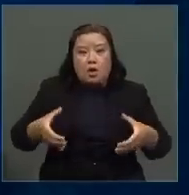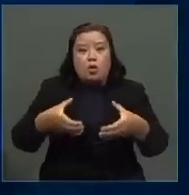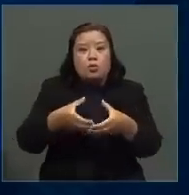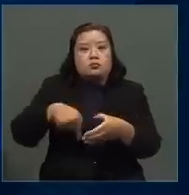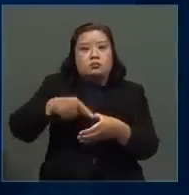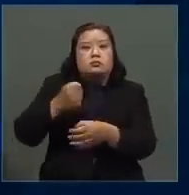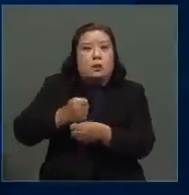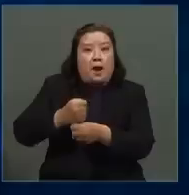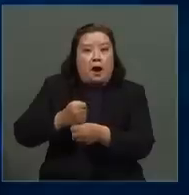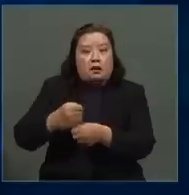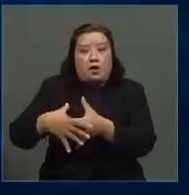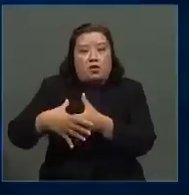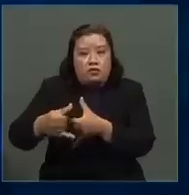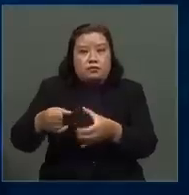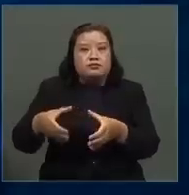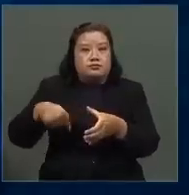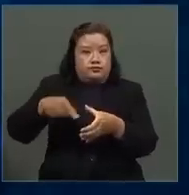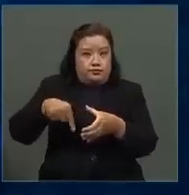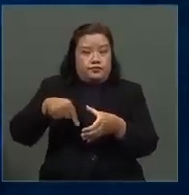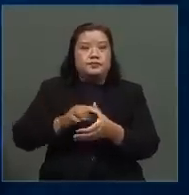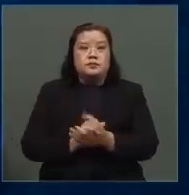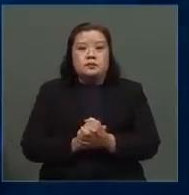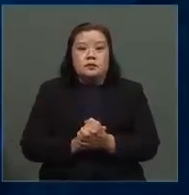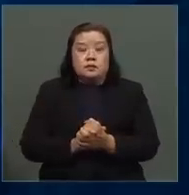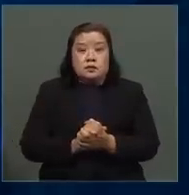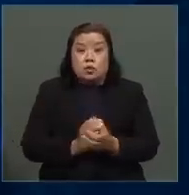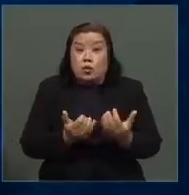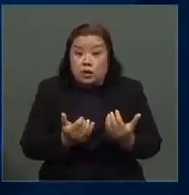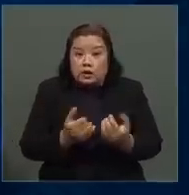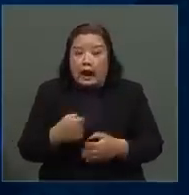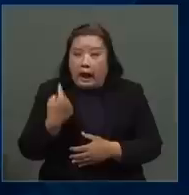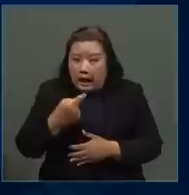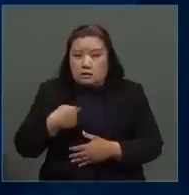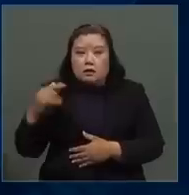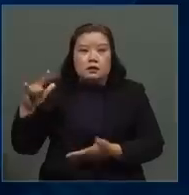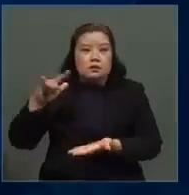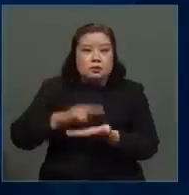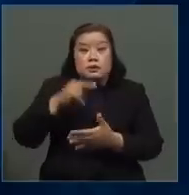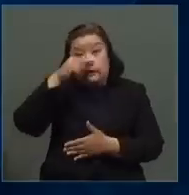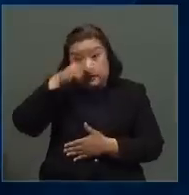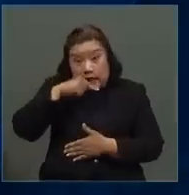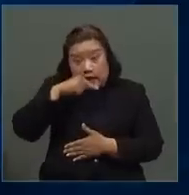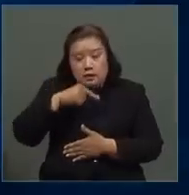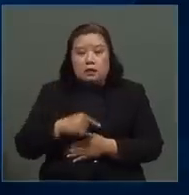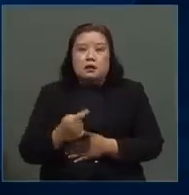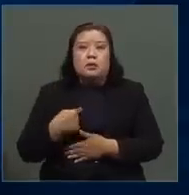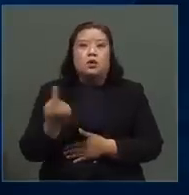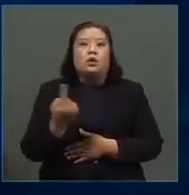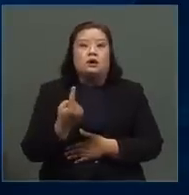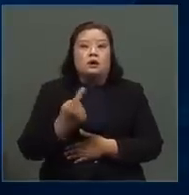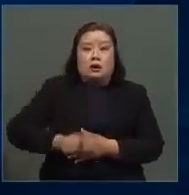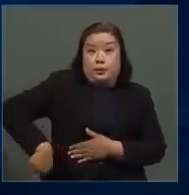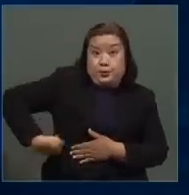ค่ะในส่วนของผู้ที่ติดเชื้อรายงานจากการเดินทางต่างประเทศวันนี้มี 1รายนะคะเป็นชาวกัมพูชา